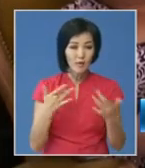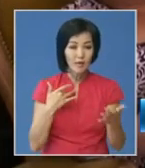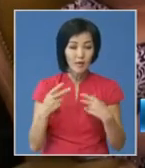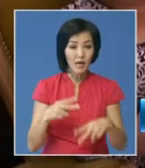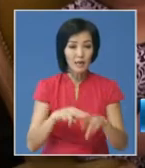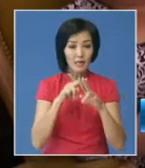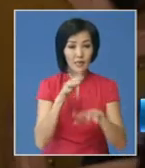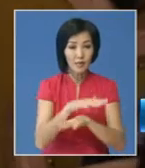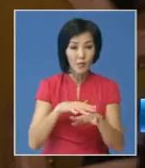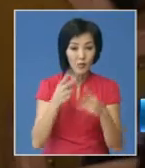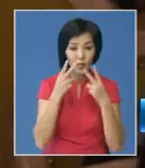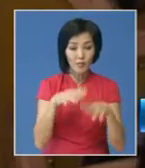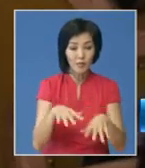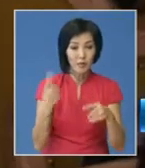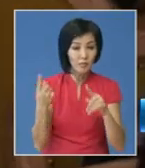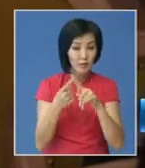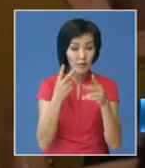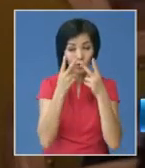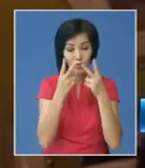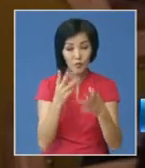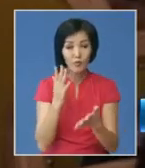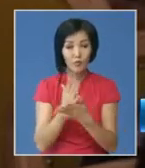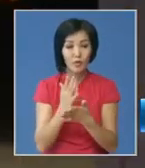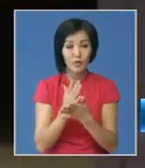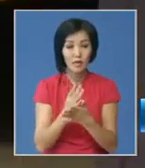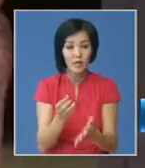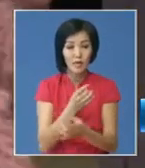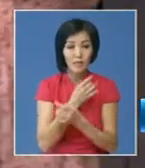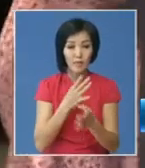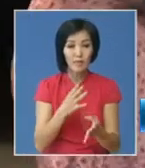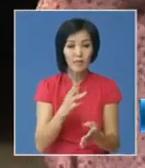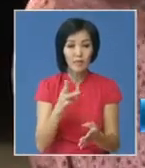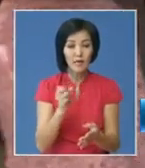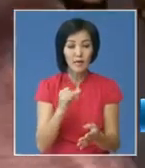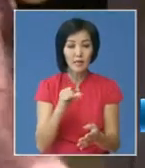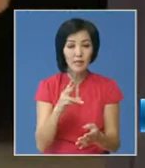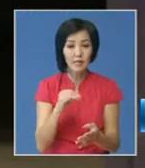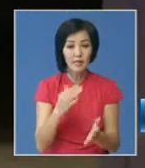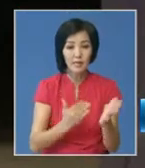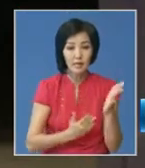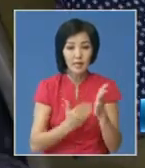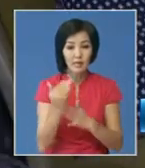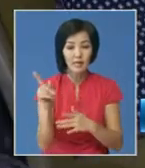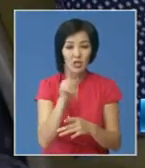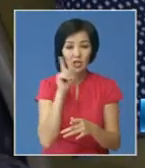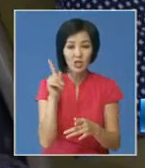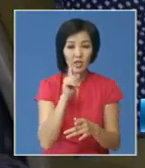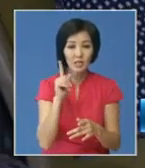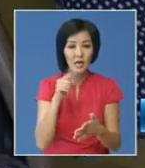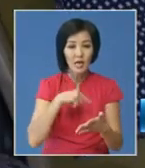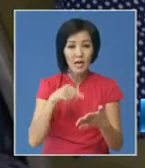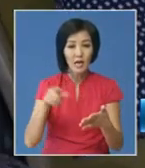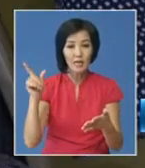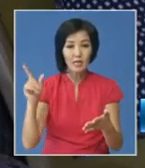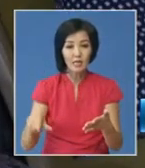тұр. Қойылымда ақынның әдебиет әлеміндегі қалыптасу мен қайраткерлік дәрежесіне көтерілген шағы суреттеледі. Өмірінің